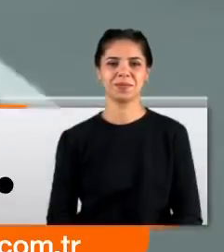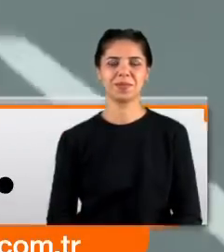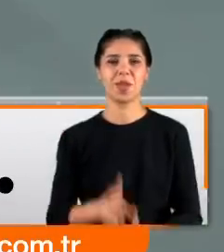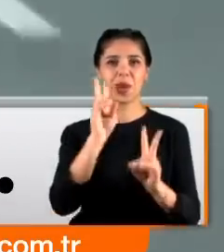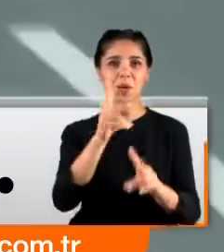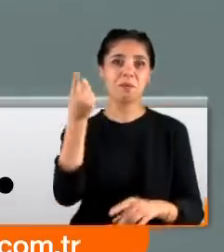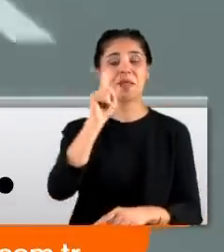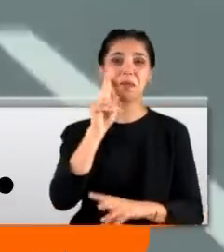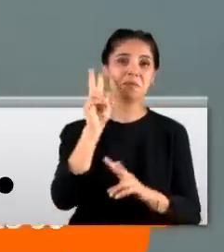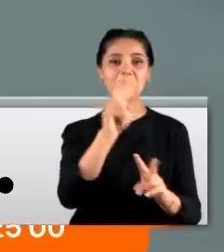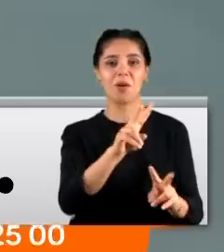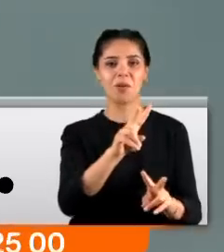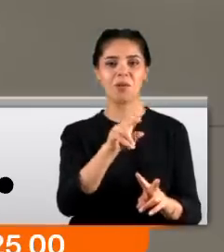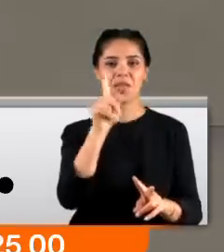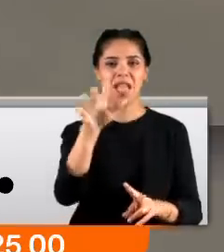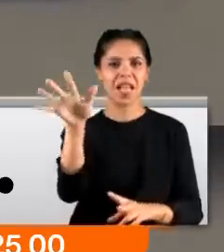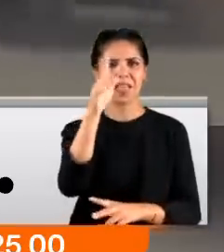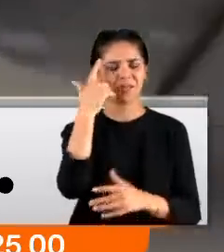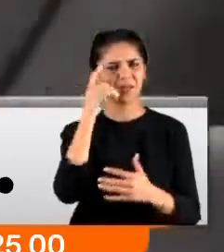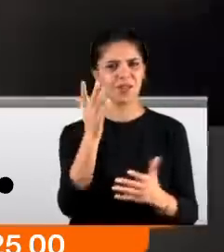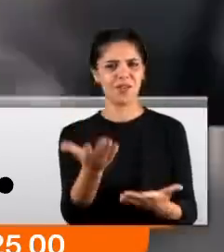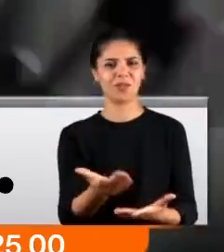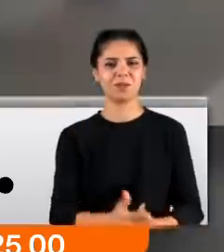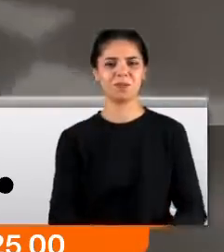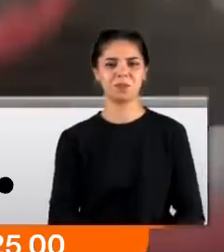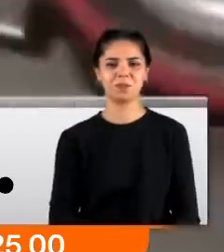Gören bir daha baktı, herkes şaştı kaldı.